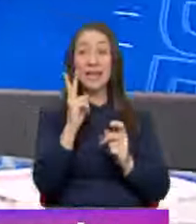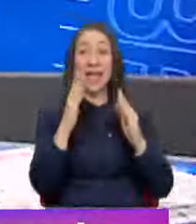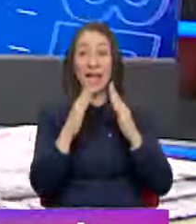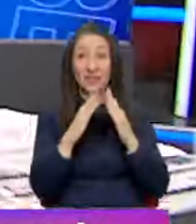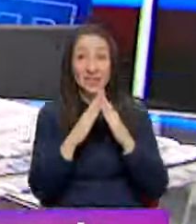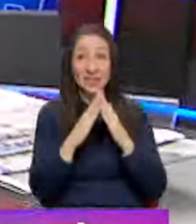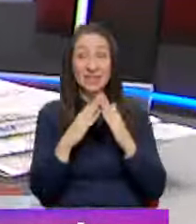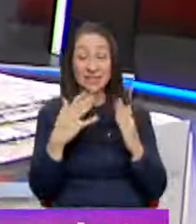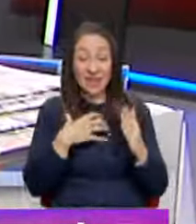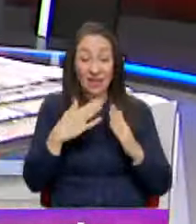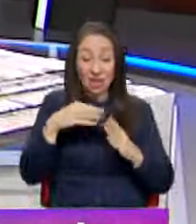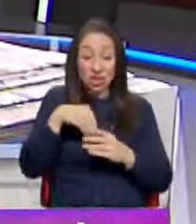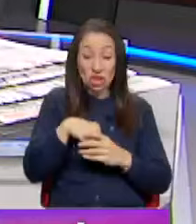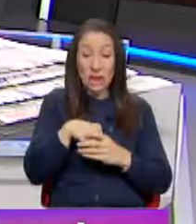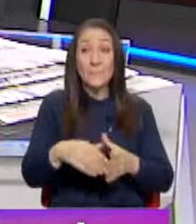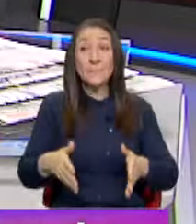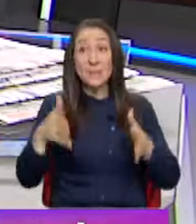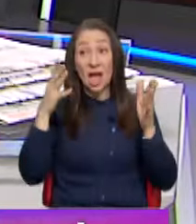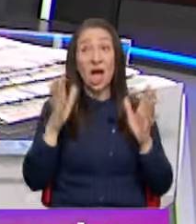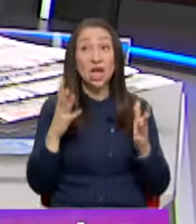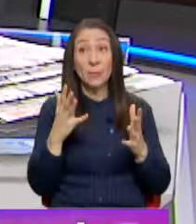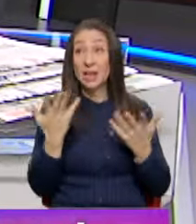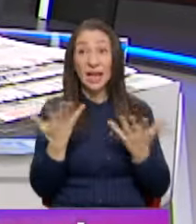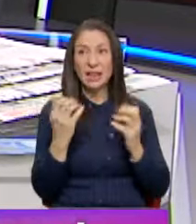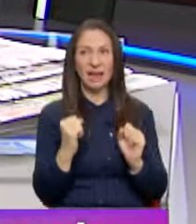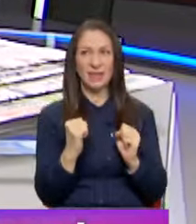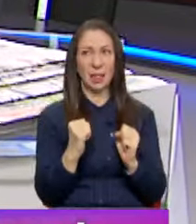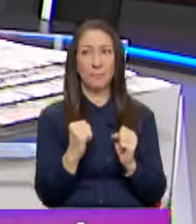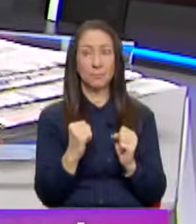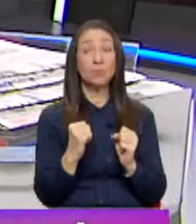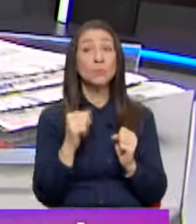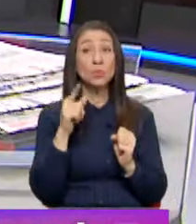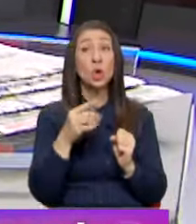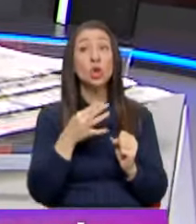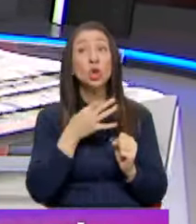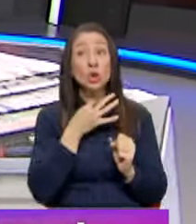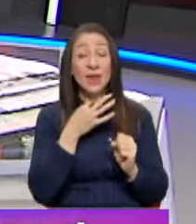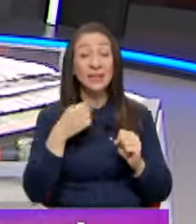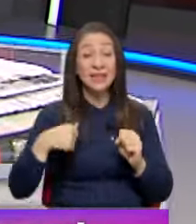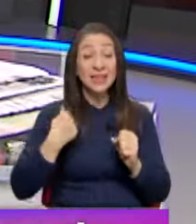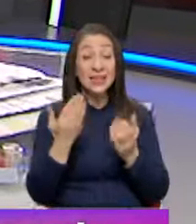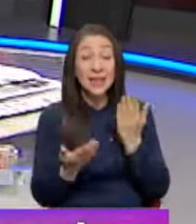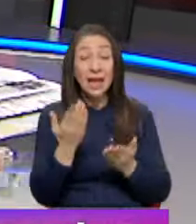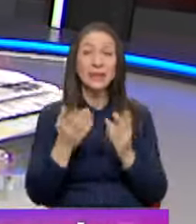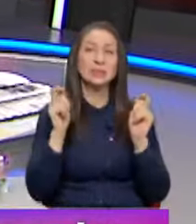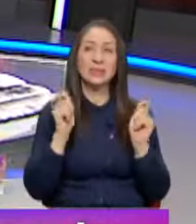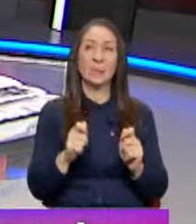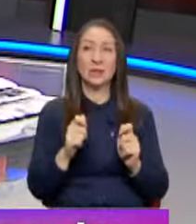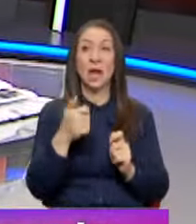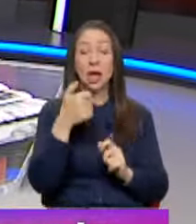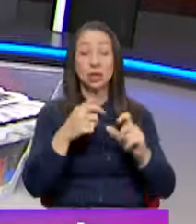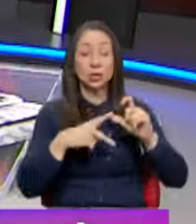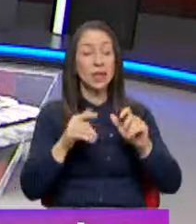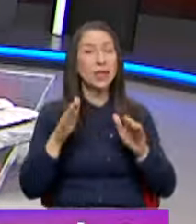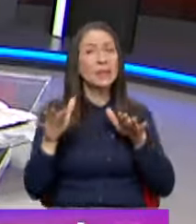kendi içinde Bulunduğunuz bina Acaba ne kadar sağlam bunun da lütfen ölçümlerini yaptırınız 6